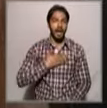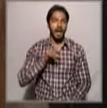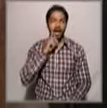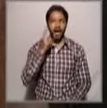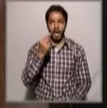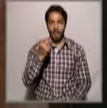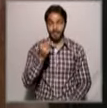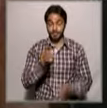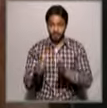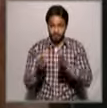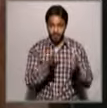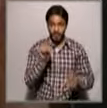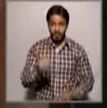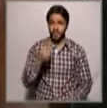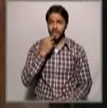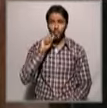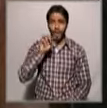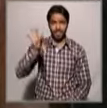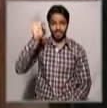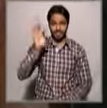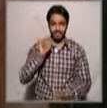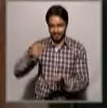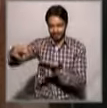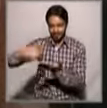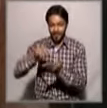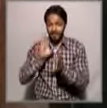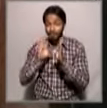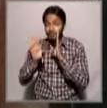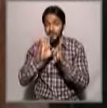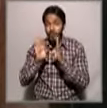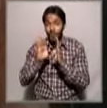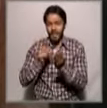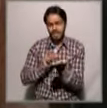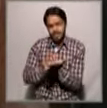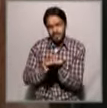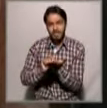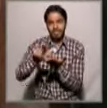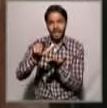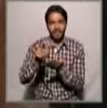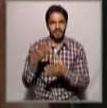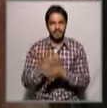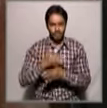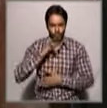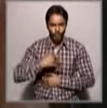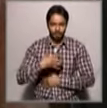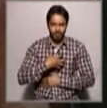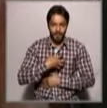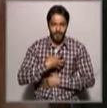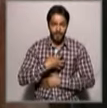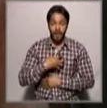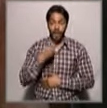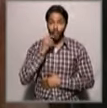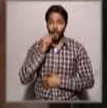يعني كاتب صيغة السؤال على الصفحة، ولكن كأنه يكتب رسالة مش سؤال. يقول: هي بنت عرفتها من